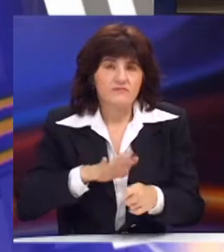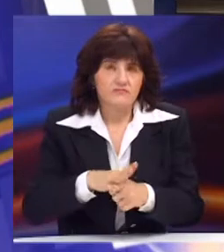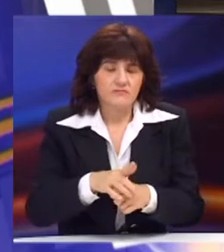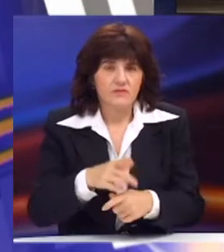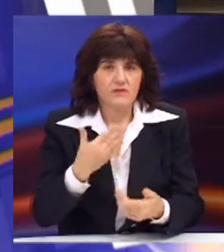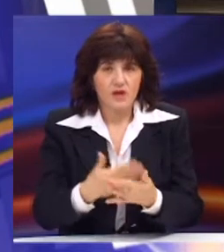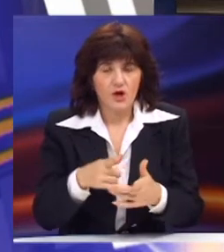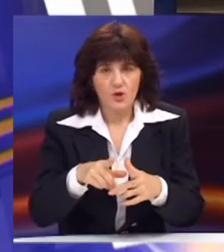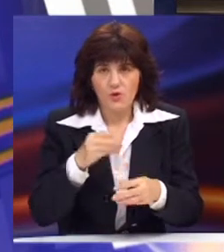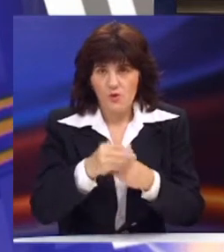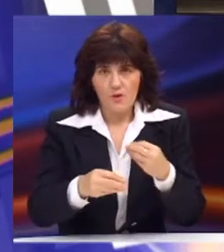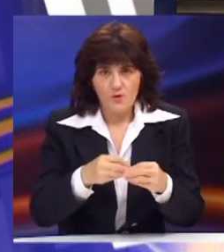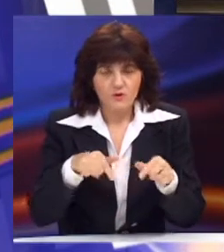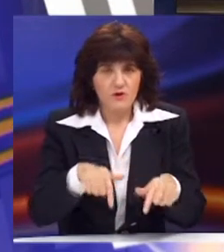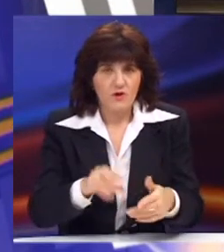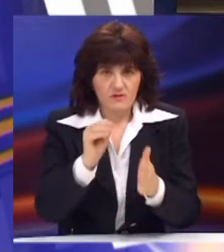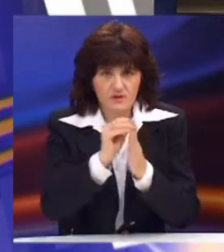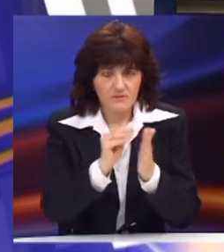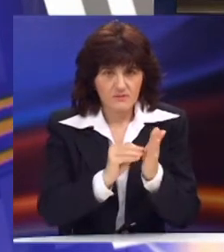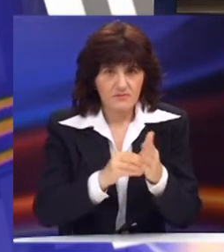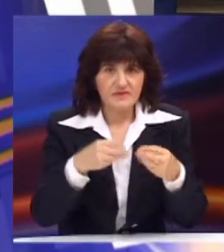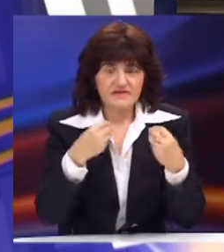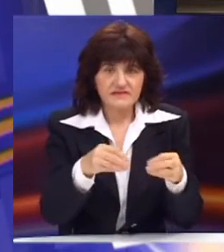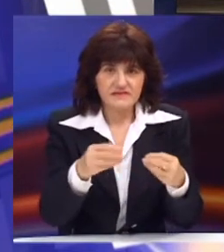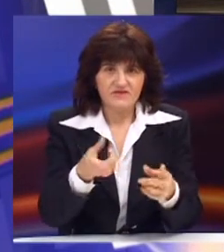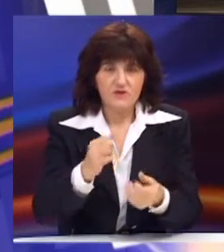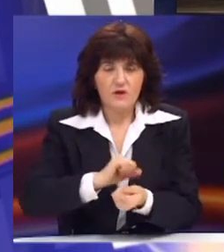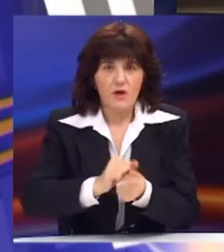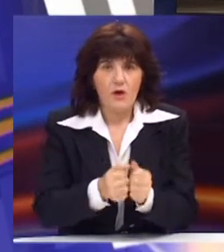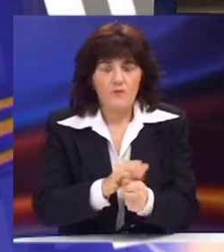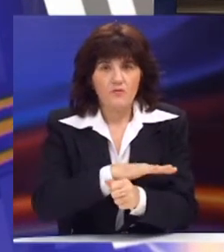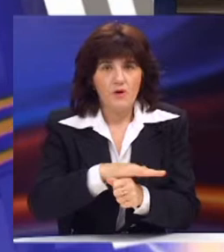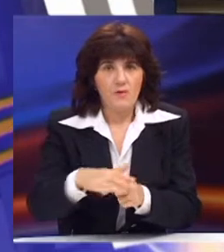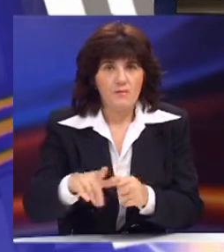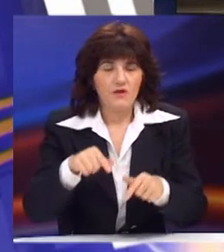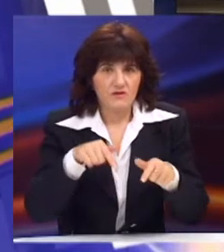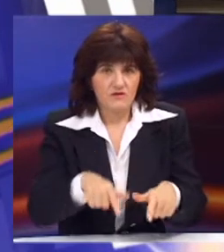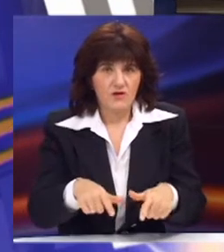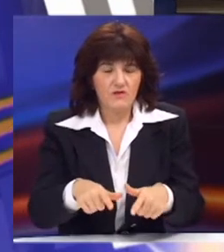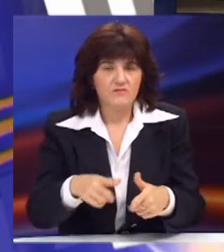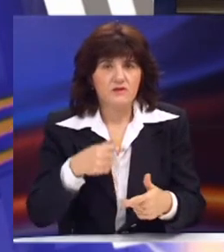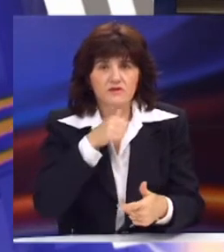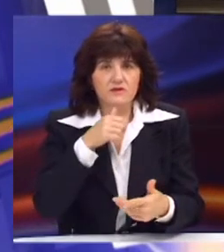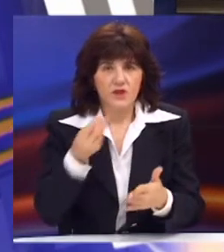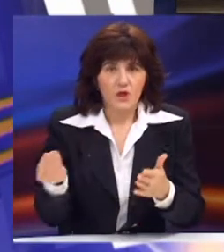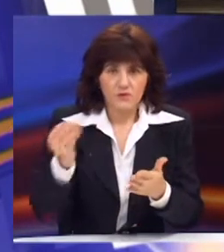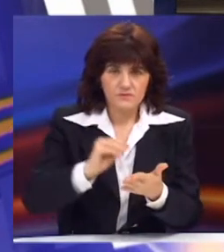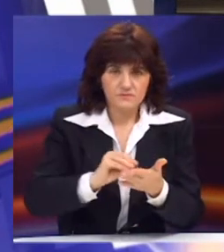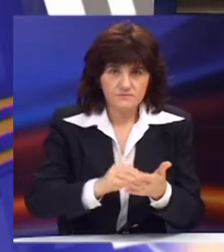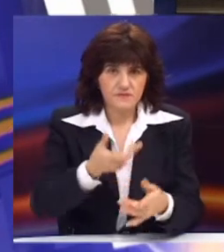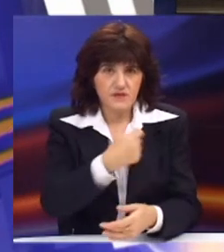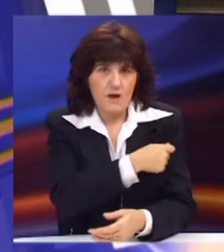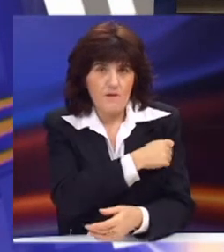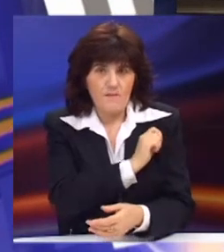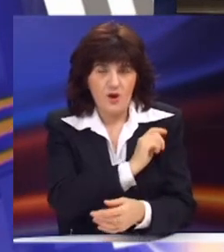Tokom ove godine u Srbiji u porodičnom nasilju, prema podacima Savetovališta za borbu protiv nasilja nad ženama, koji su uzeti iz